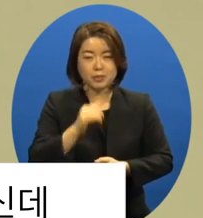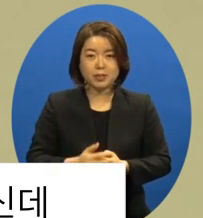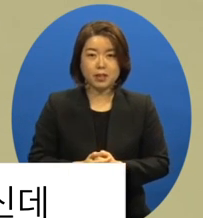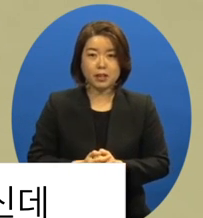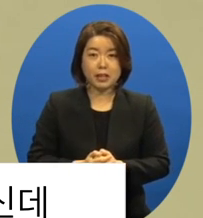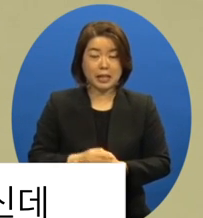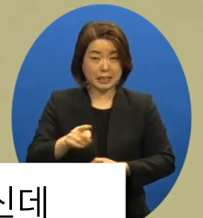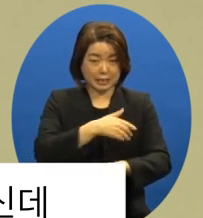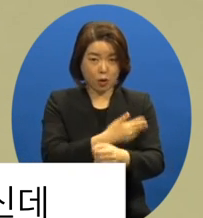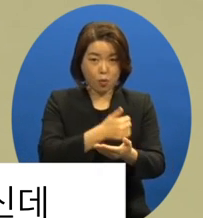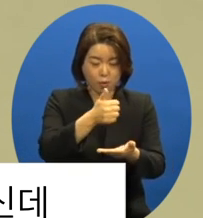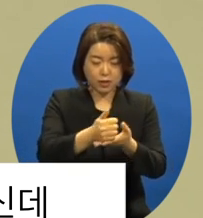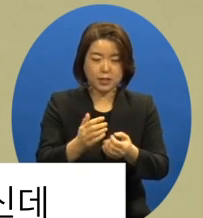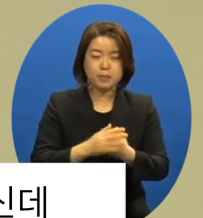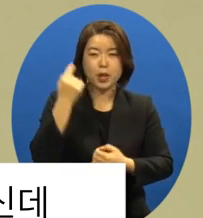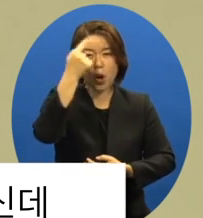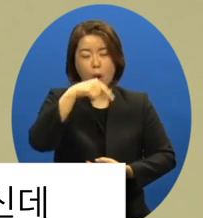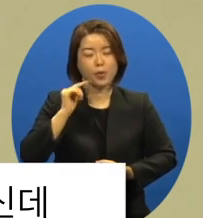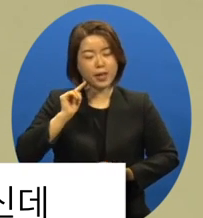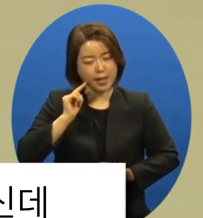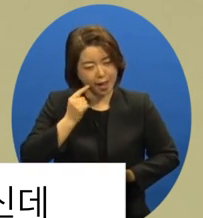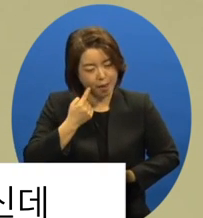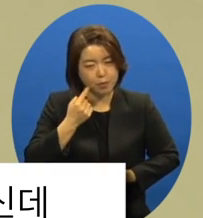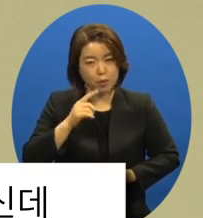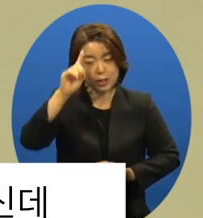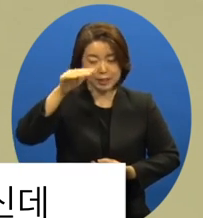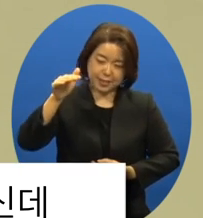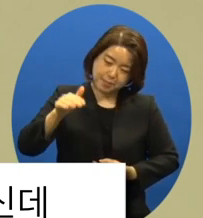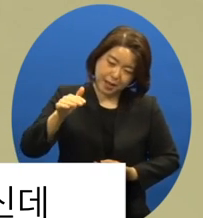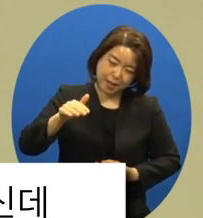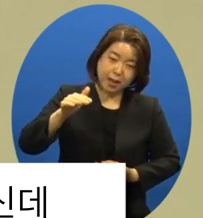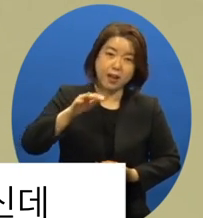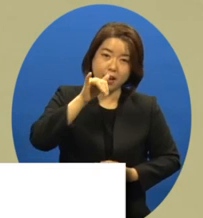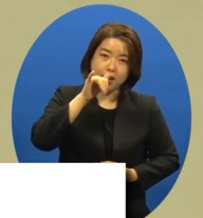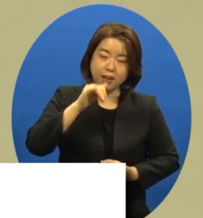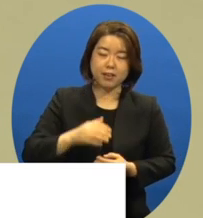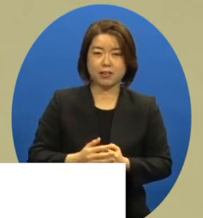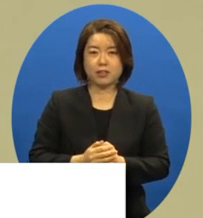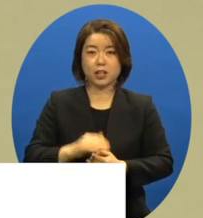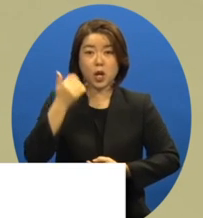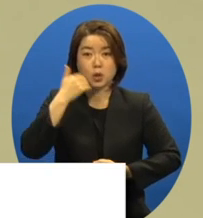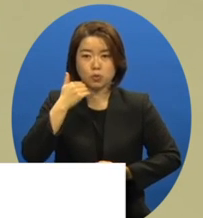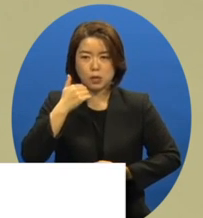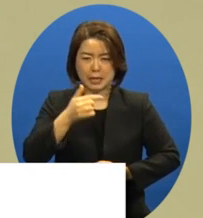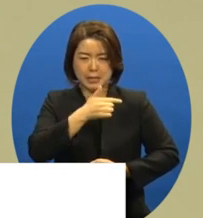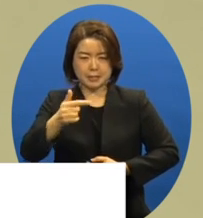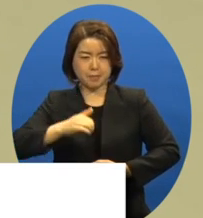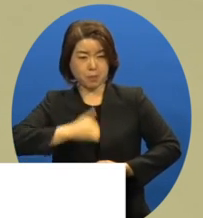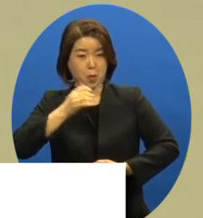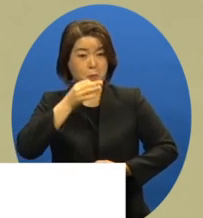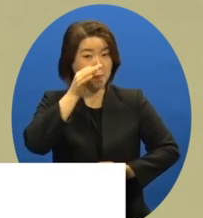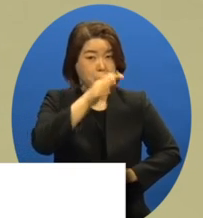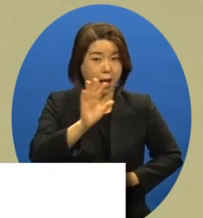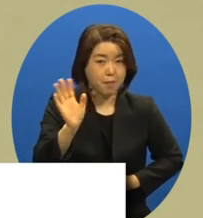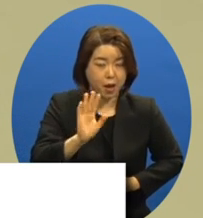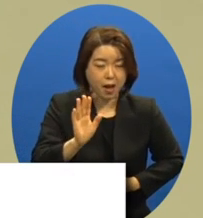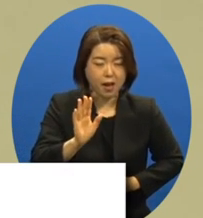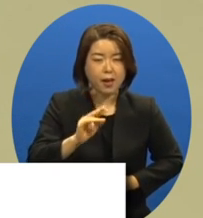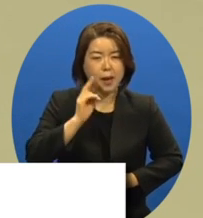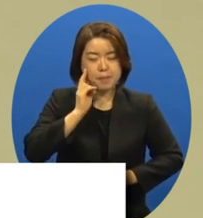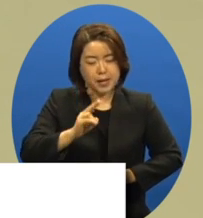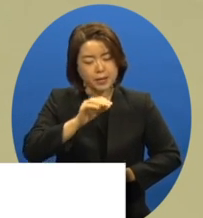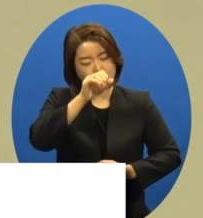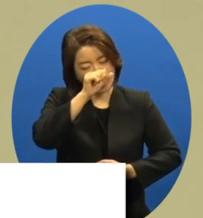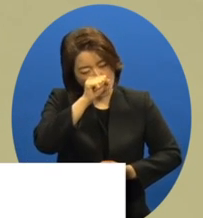권사님은 아주 얼굴도 이쁘장하시고 키도 자그만하신데 누구에게 큰 소리 한번 내지 못하시는 아주 착하디